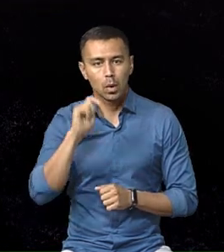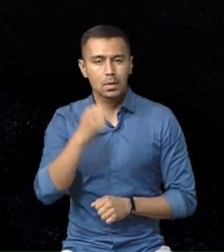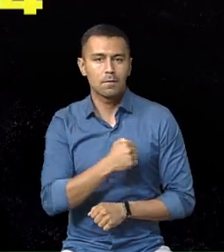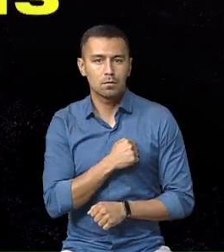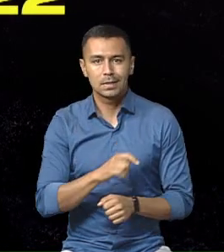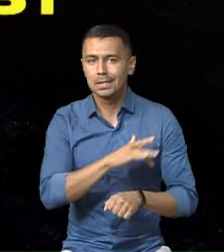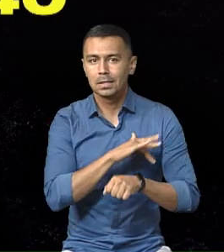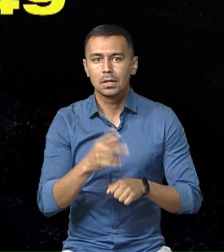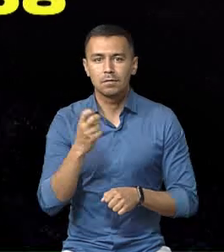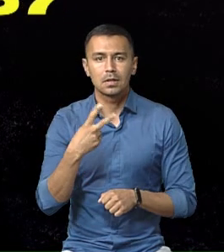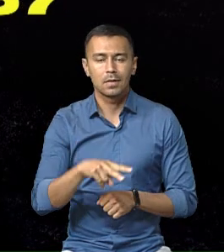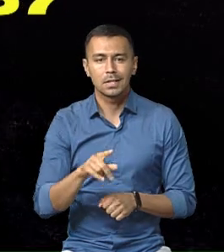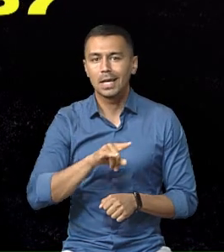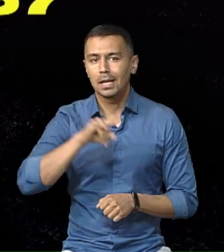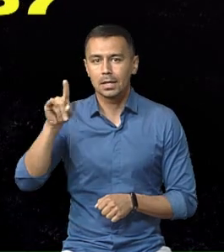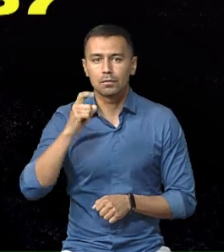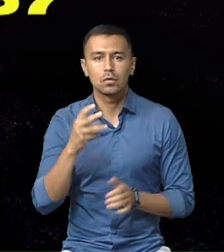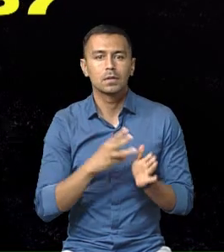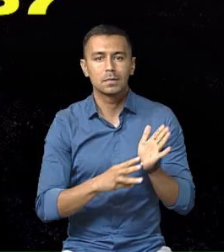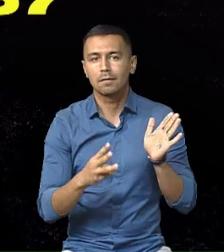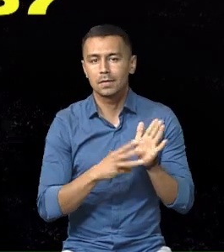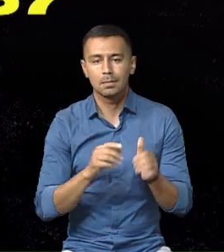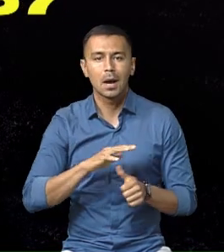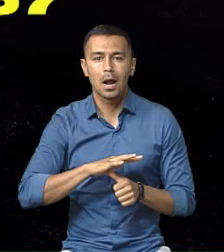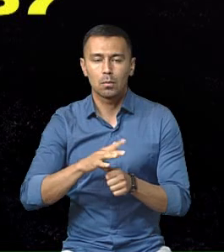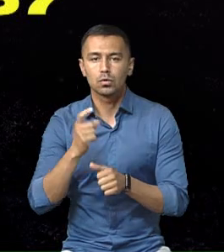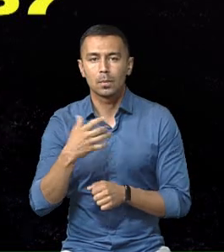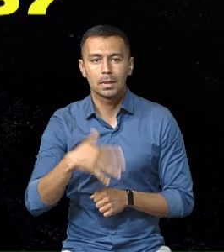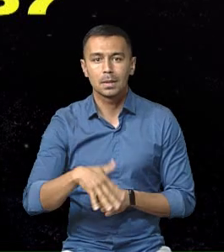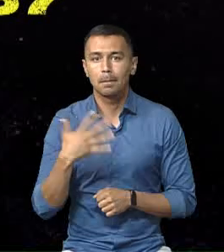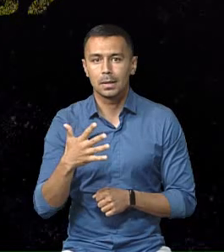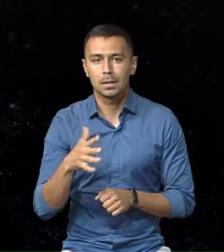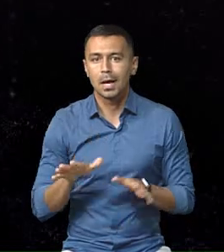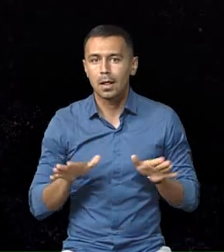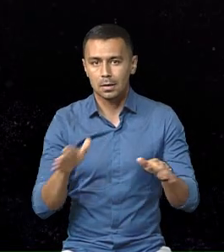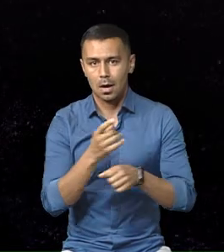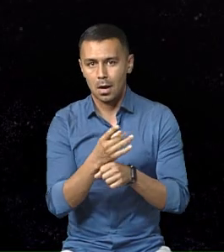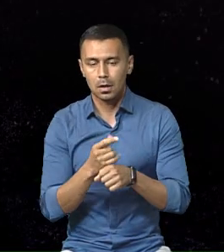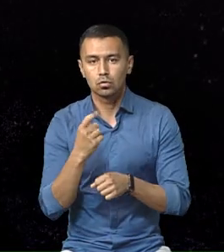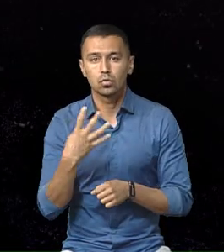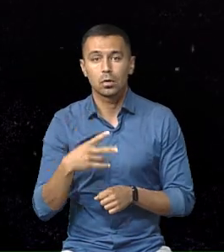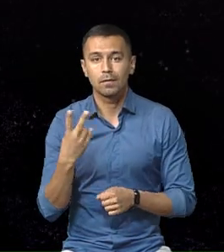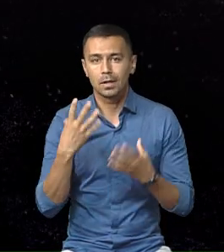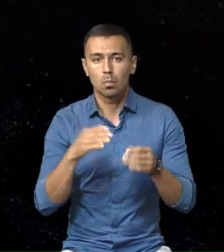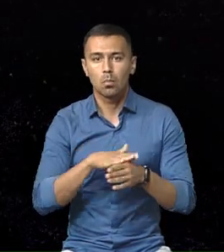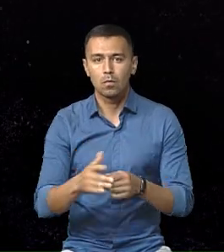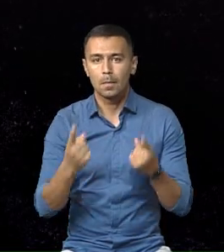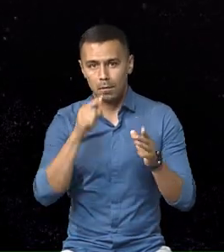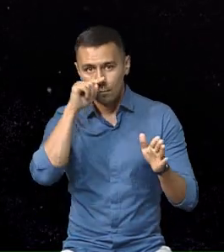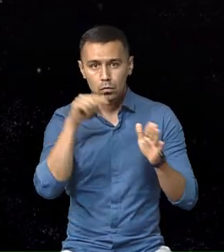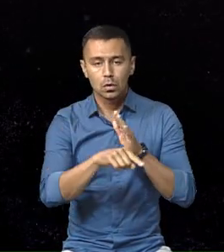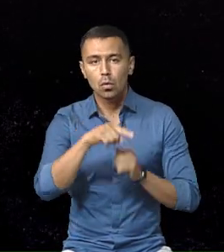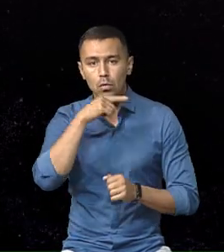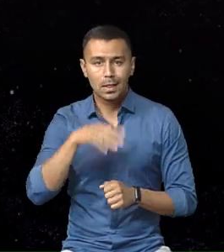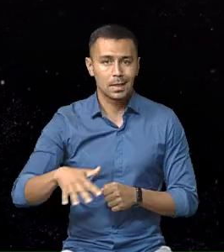військовими знищено 220 літаків, 188 гелікоптерів та 155 крилатих ракет. За 142 дні повномасштабного повномасштабного вторгнення